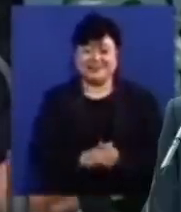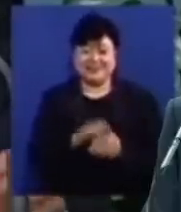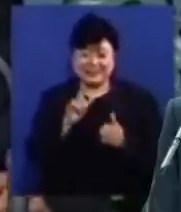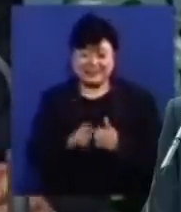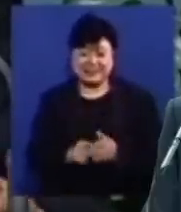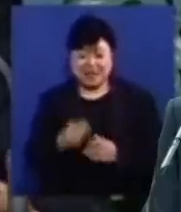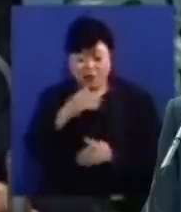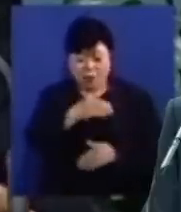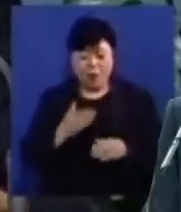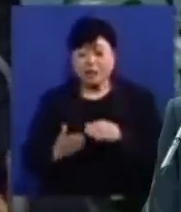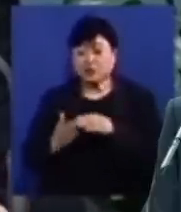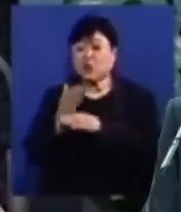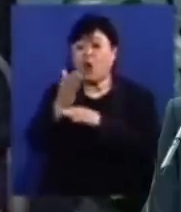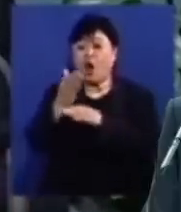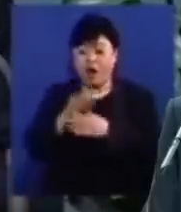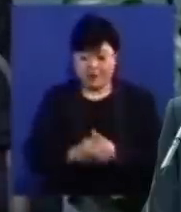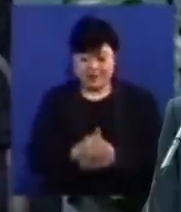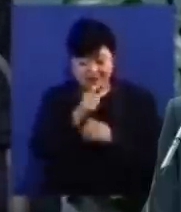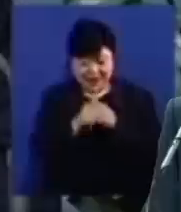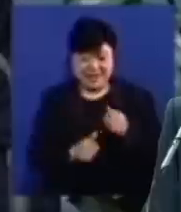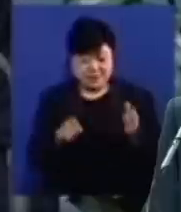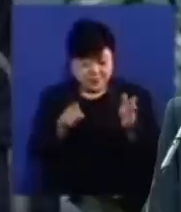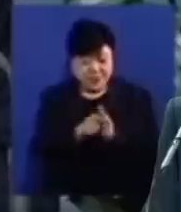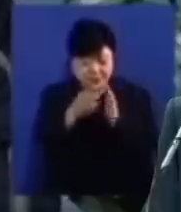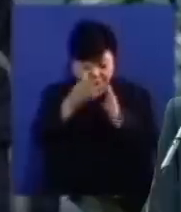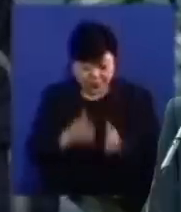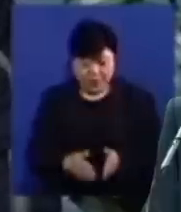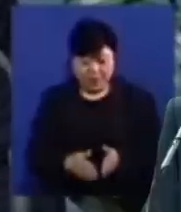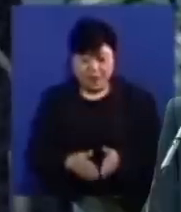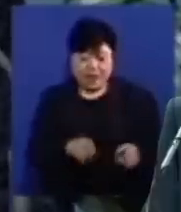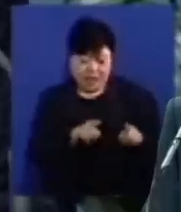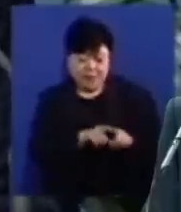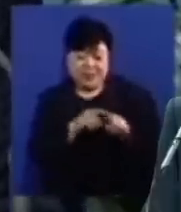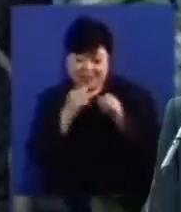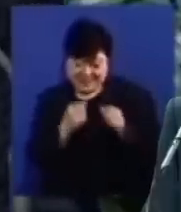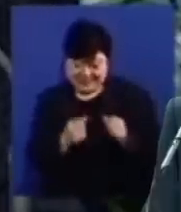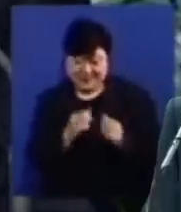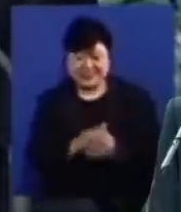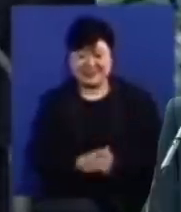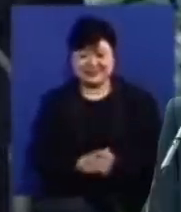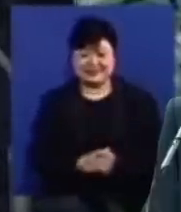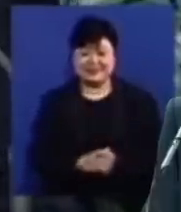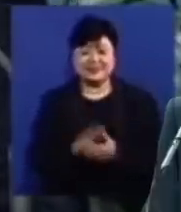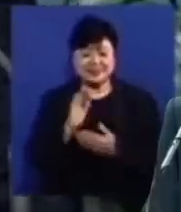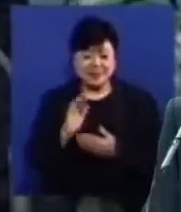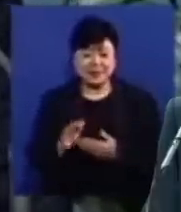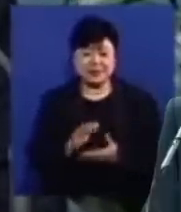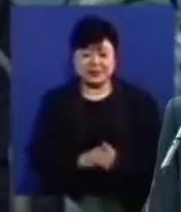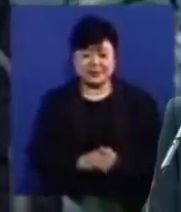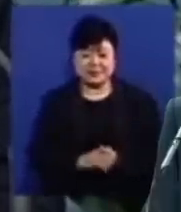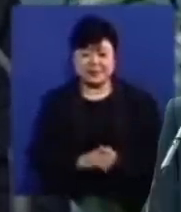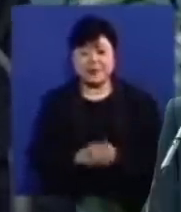시간과 공간을 초월해서 하나님 믿음을 통해서 여러분 같이 계시고 그 다음에